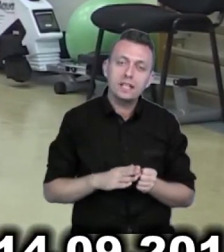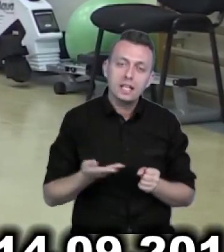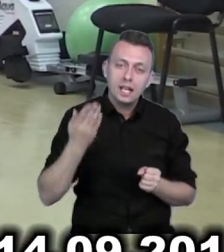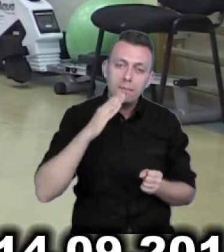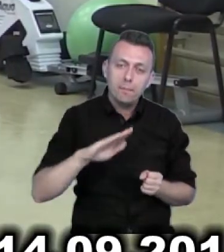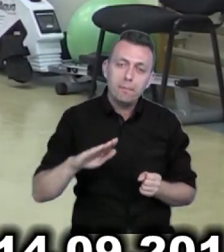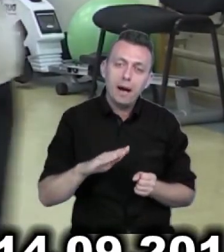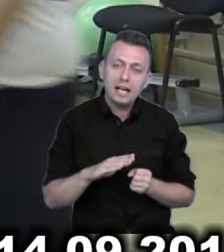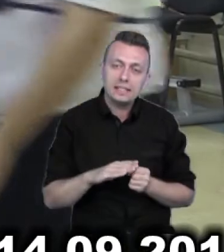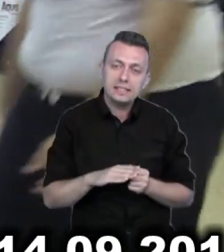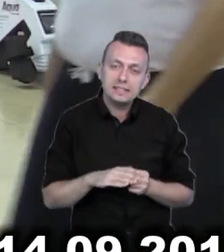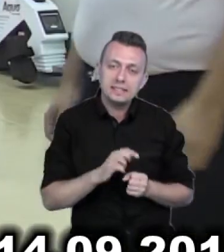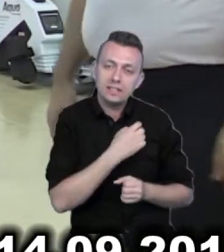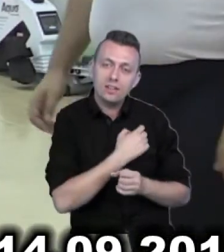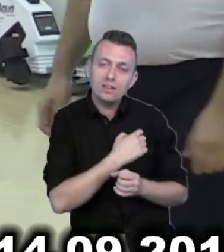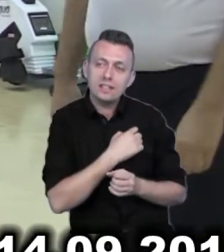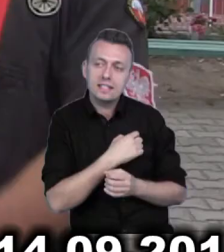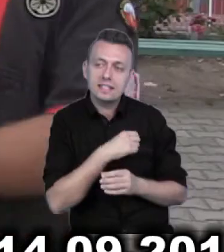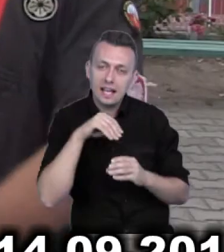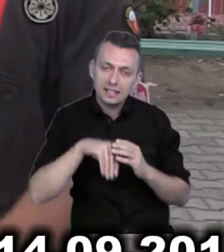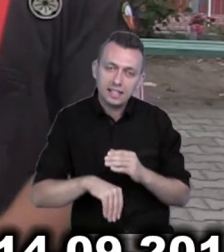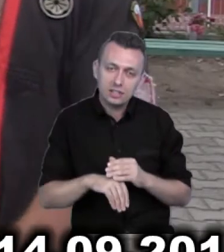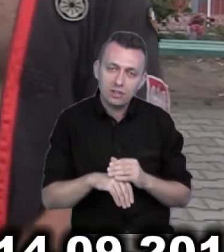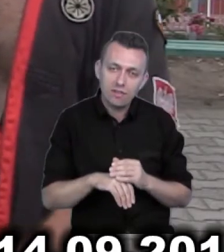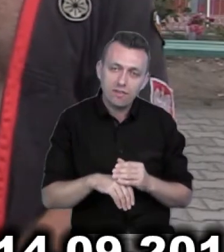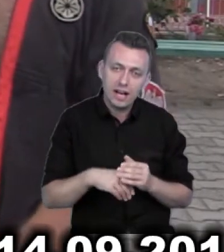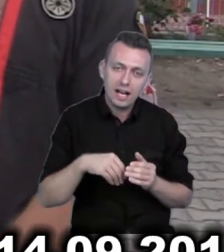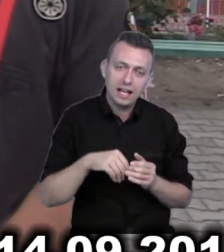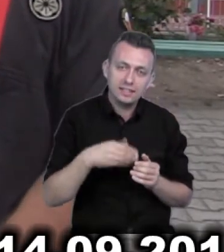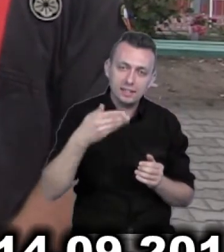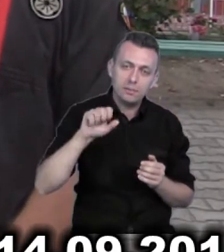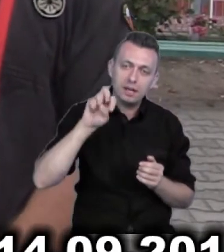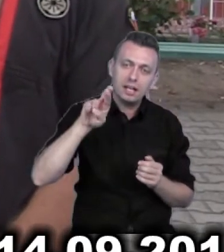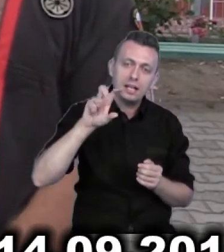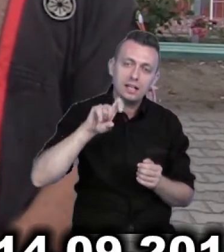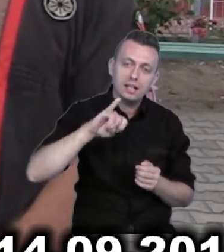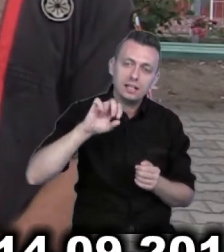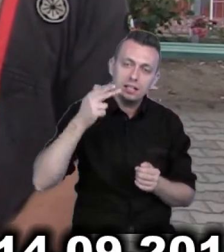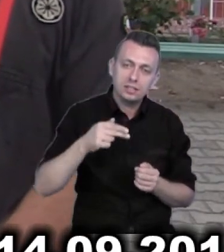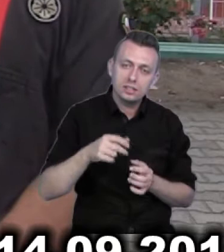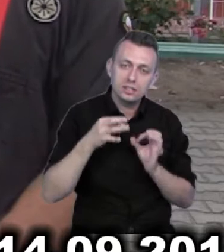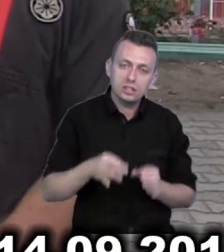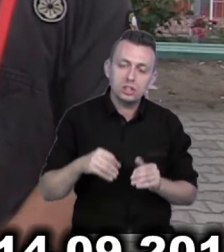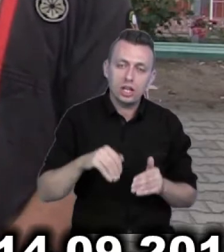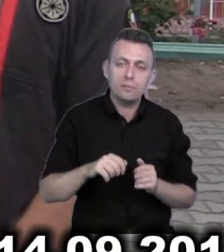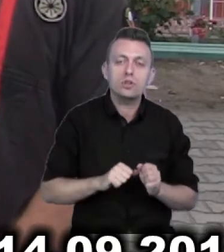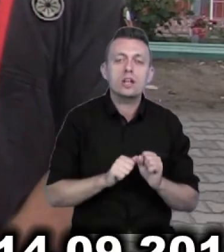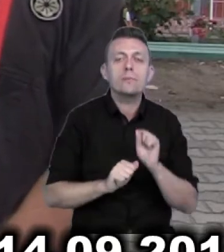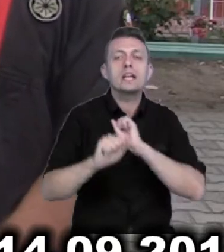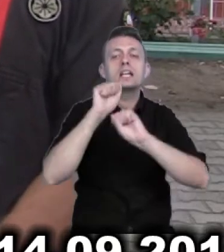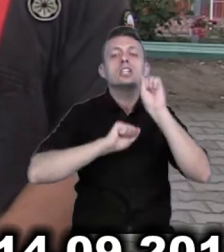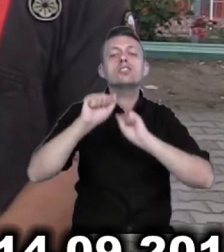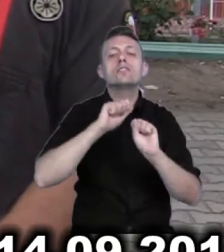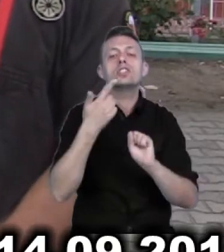adeptów, mieszkańcowi Kutna, Marcinowi Jóźwiakowi, możemy dzisiaj ćwiczyć 2 razy w tygodniu ten piękny